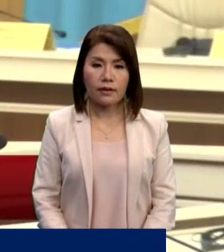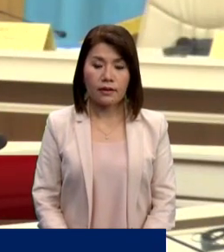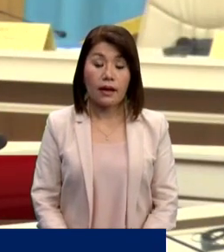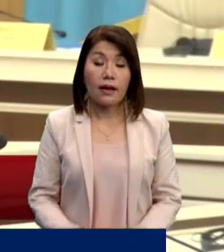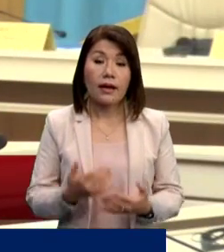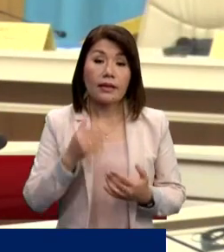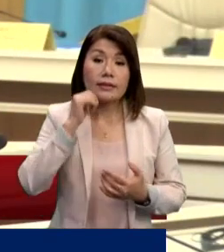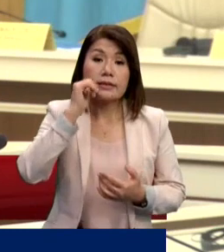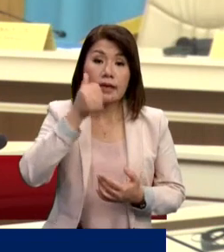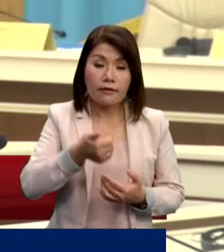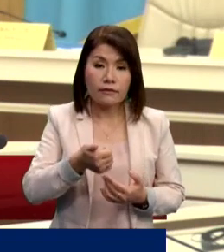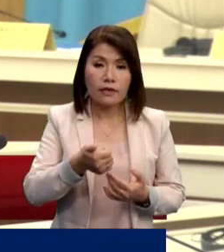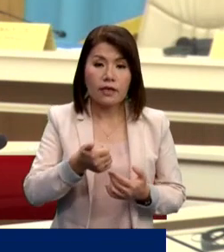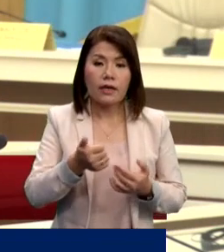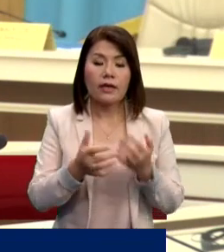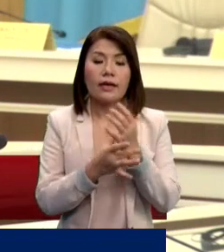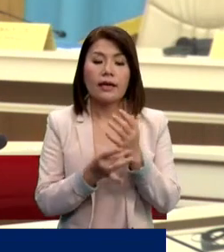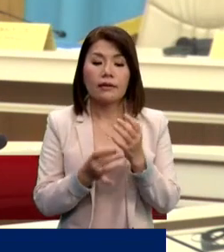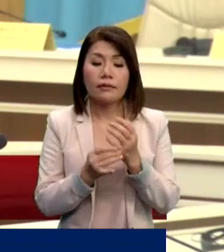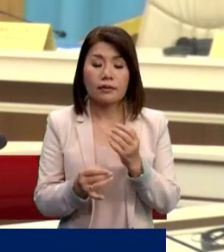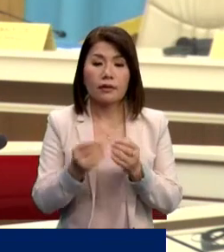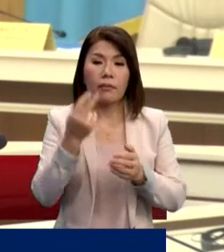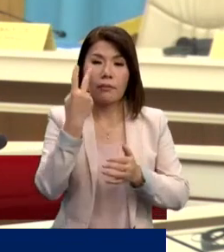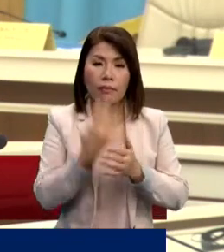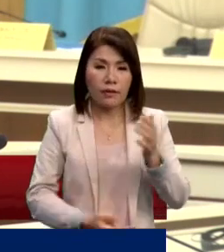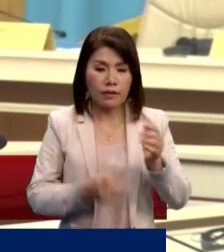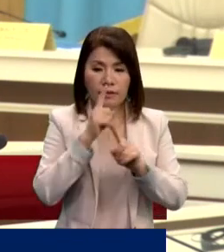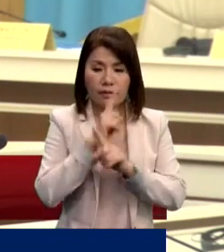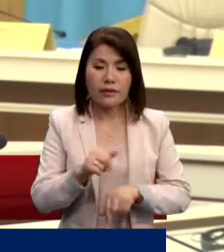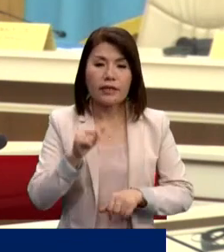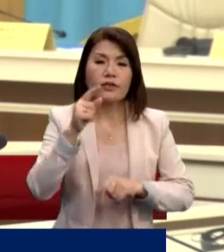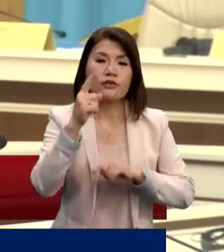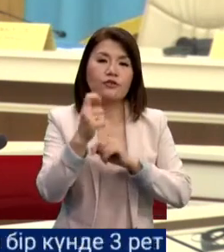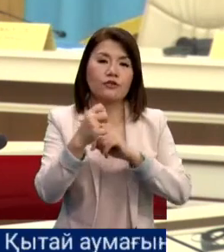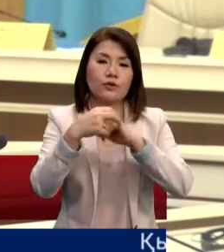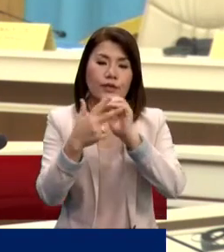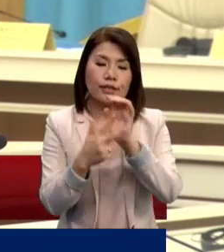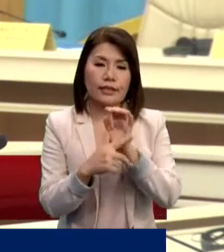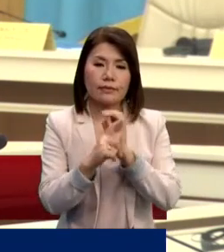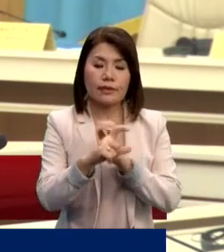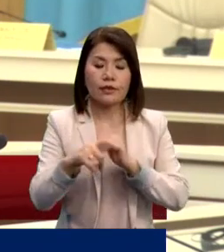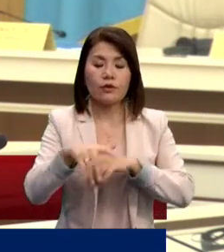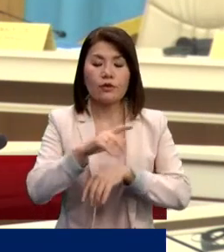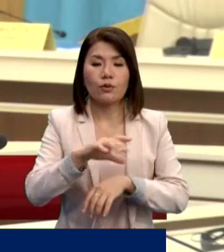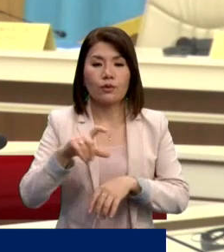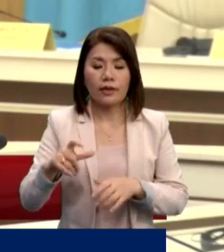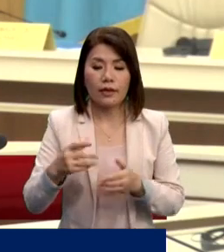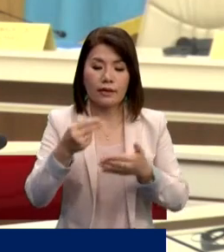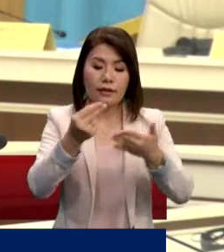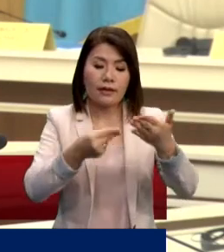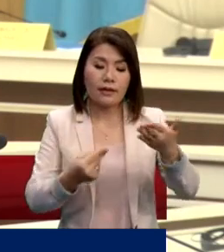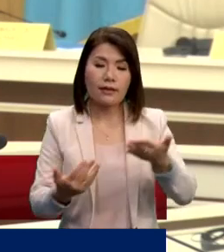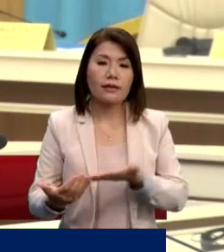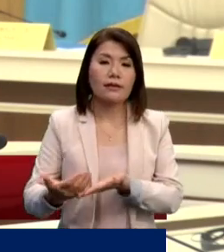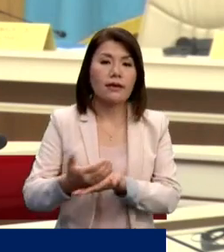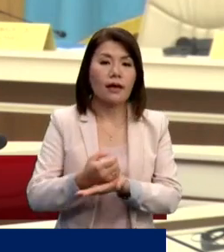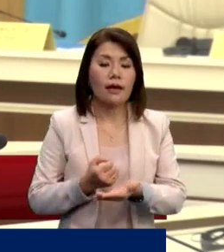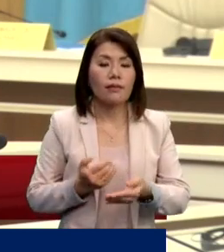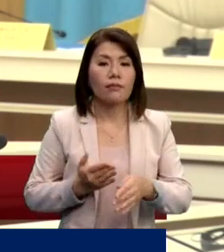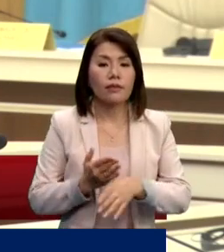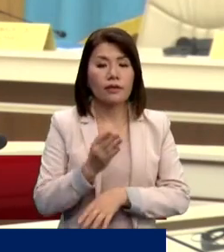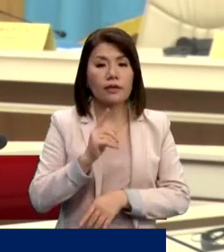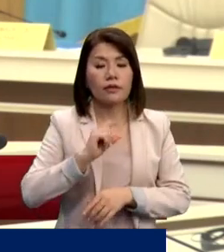Ал ертеңнен бастап емтиханнан сүрінбей өткен кандидаттар 118 мың адамнан қол жинауға кіріседі.